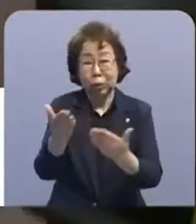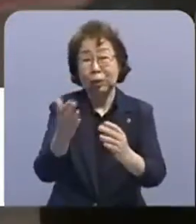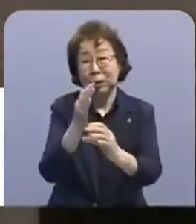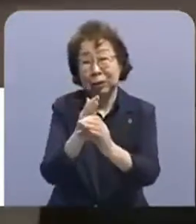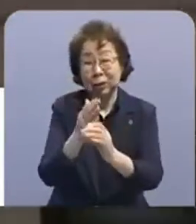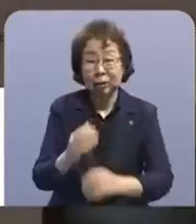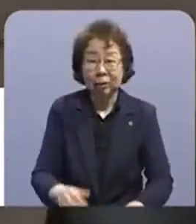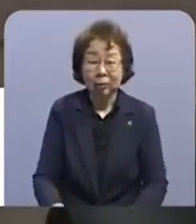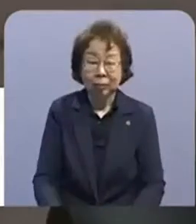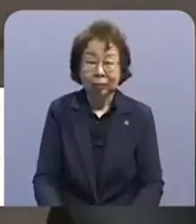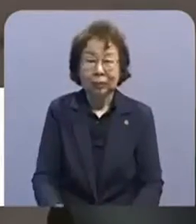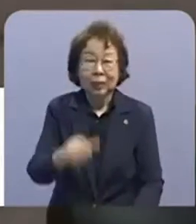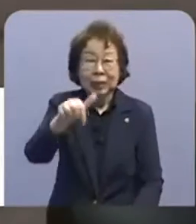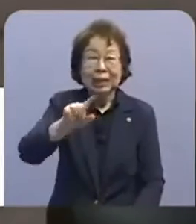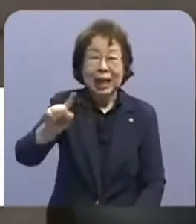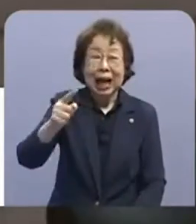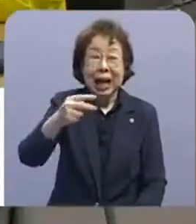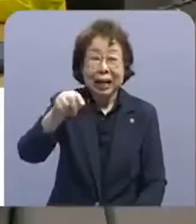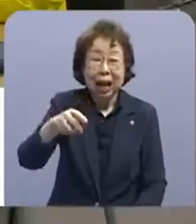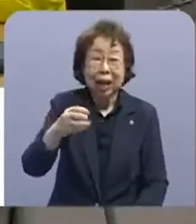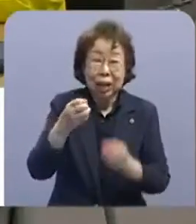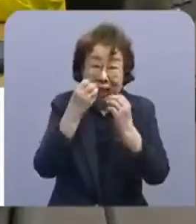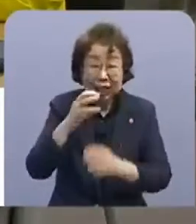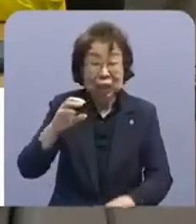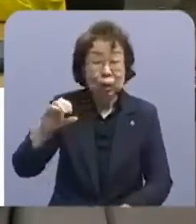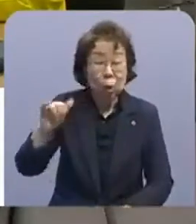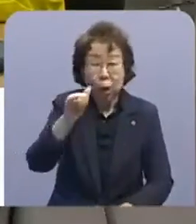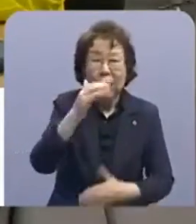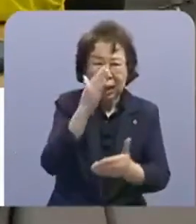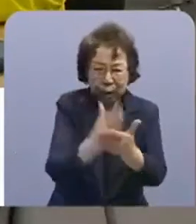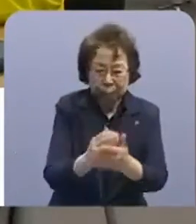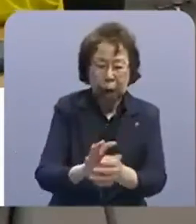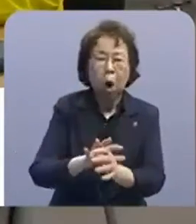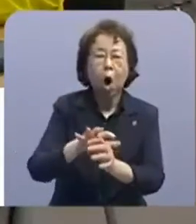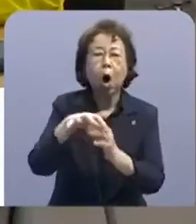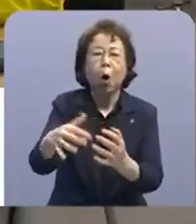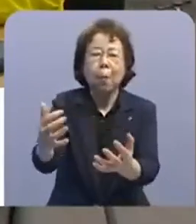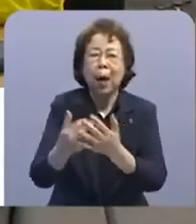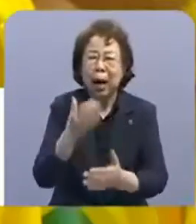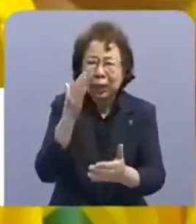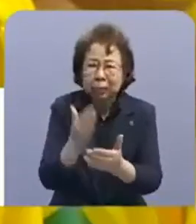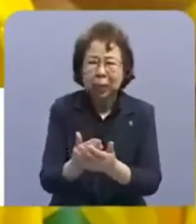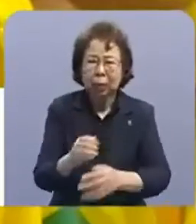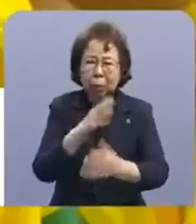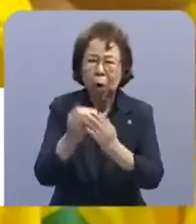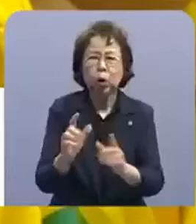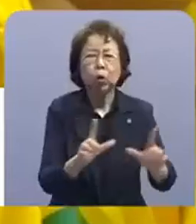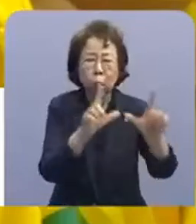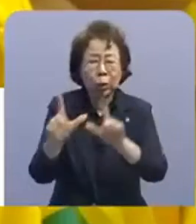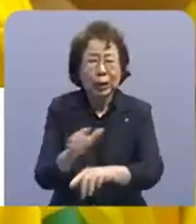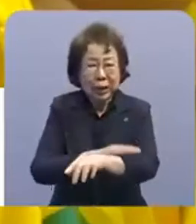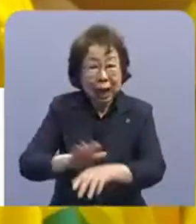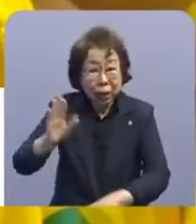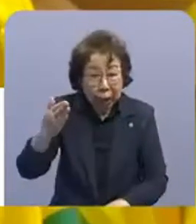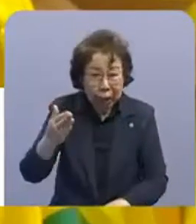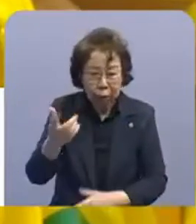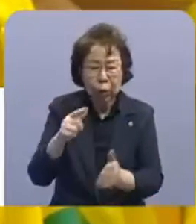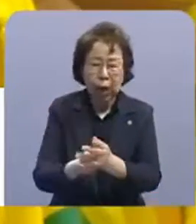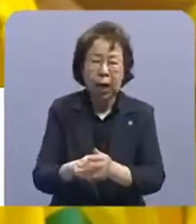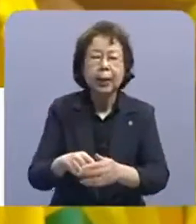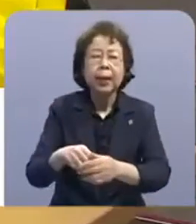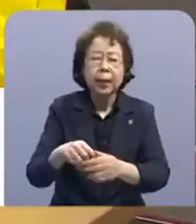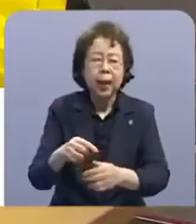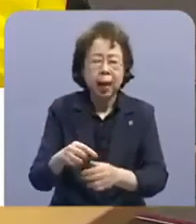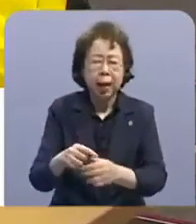내놓았습니다. 가덕신공항과 엑스포 유치 대신 버스 완전 공영제, 매달 10,000원 무제한 대중교통